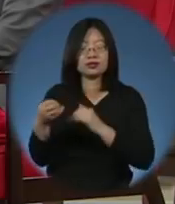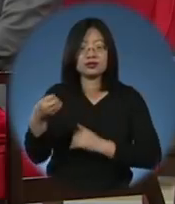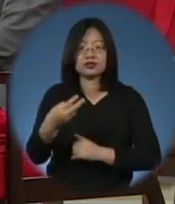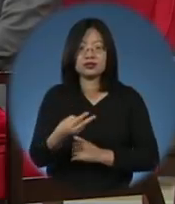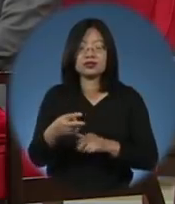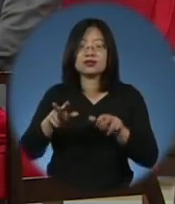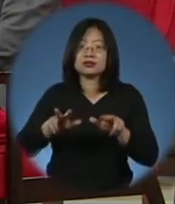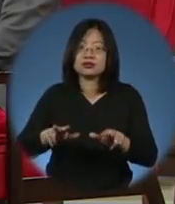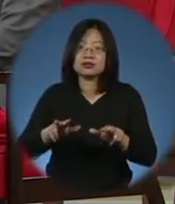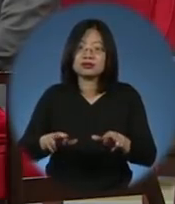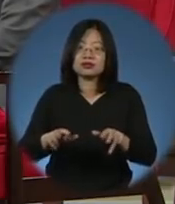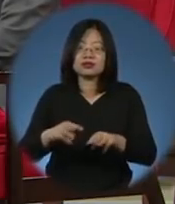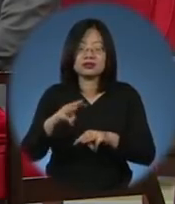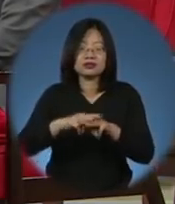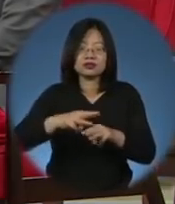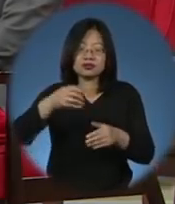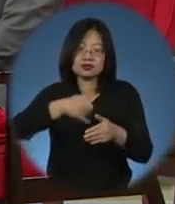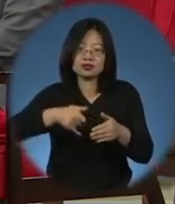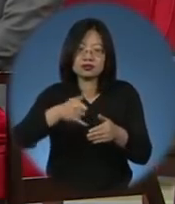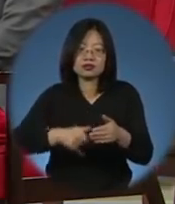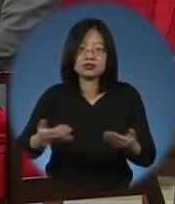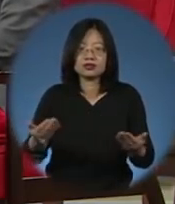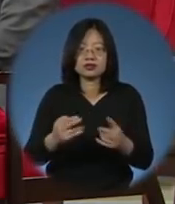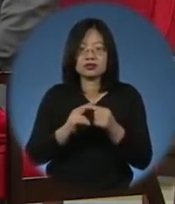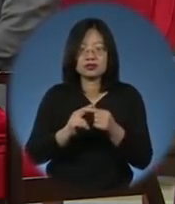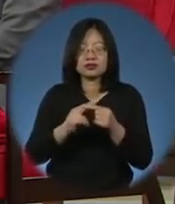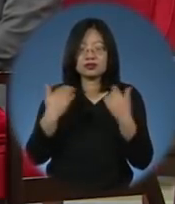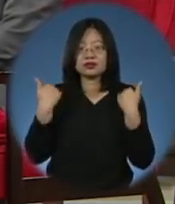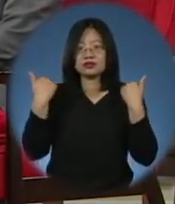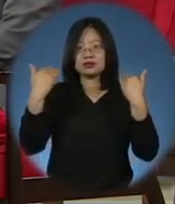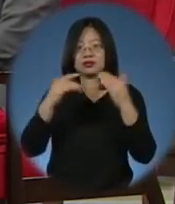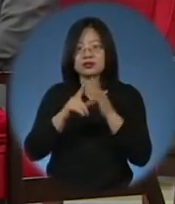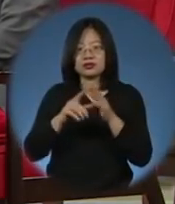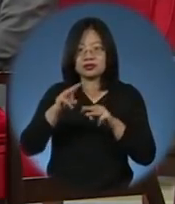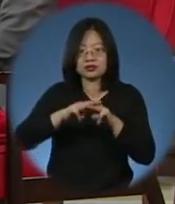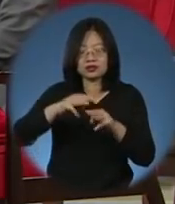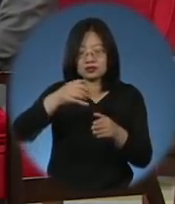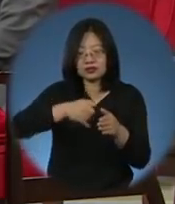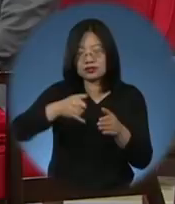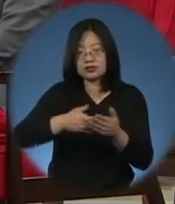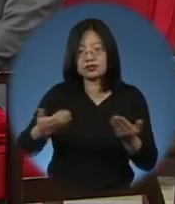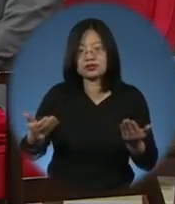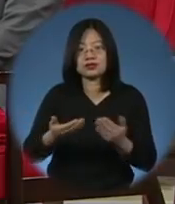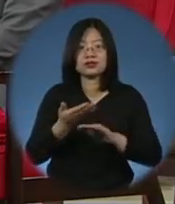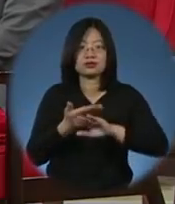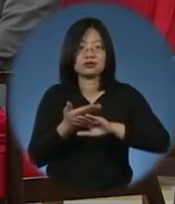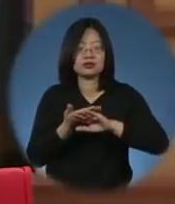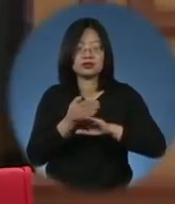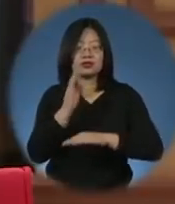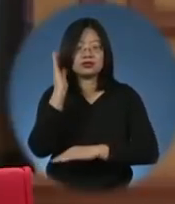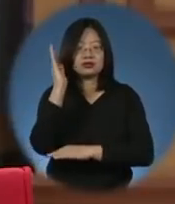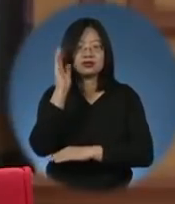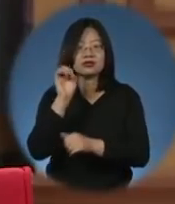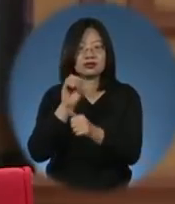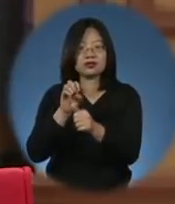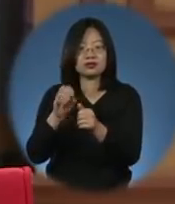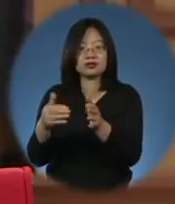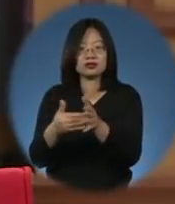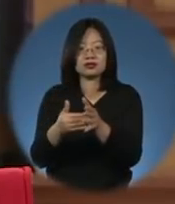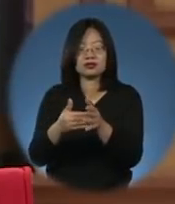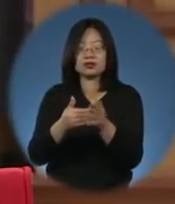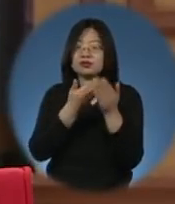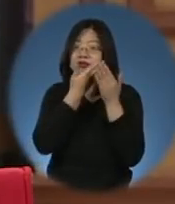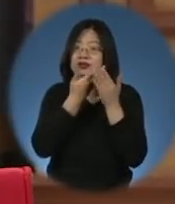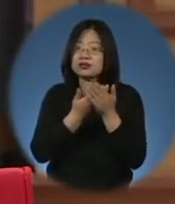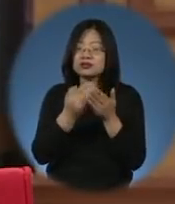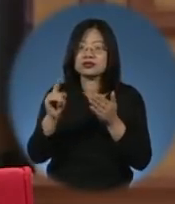그게 지금의 농사와 그다음에 얘가 자랐을 때 농사는 굉장히 다르다라는 이야기를 해주고요. 그리고 결정적으로 또